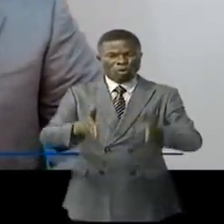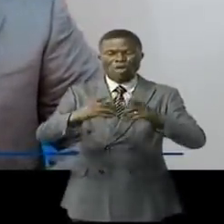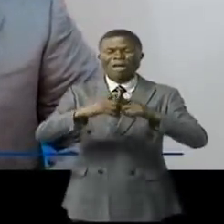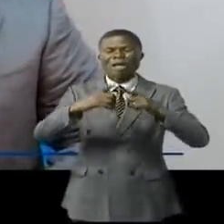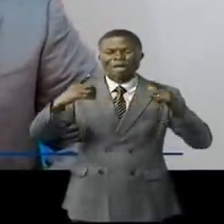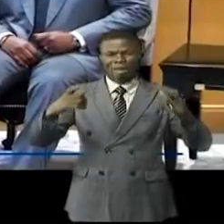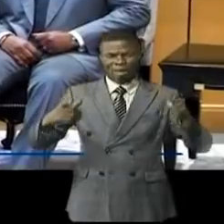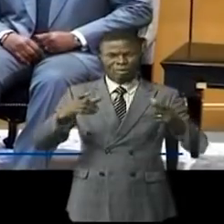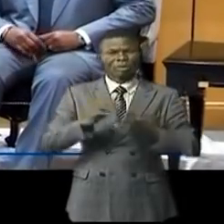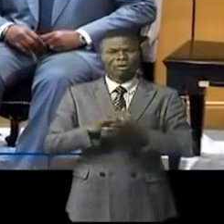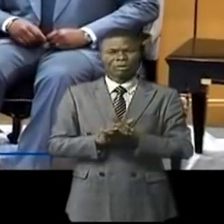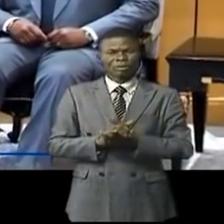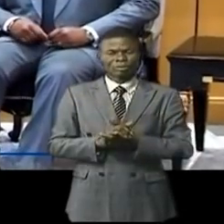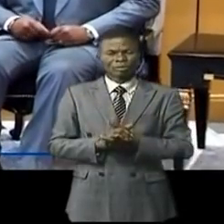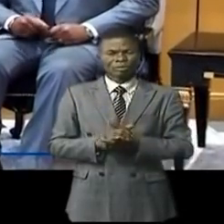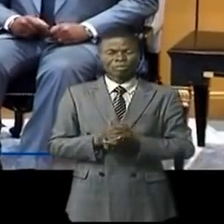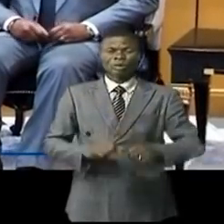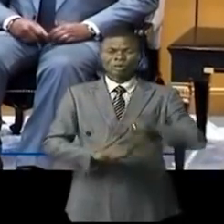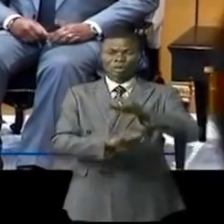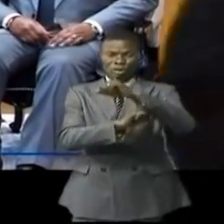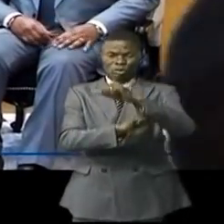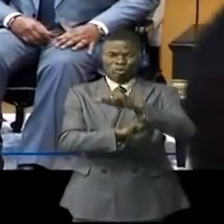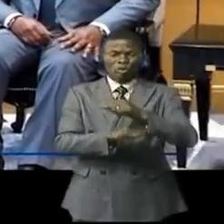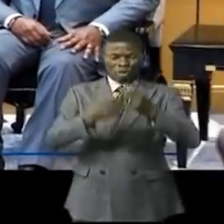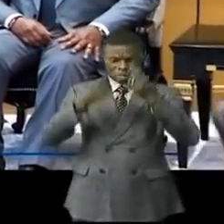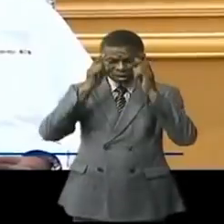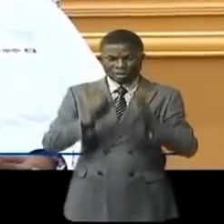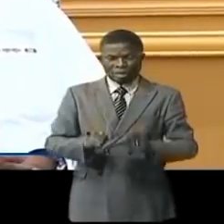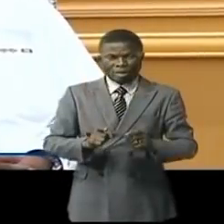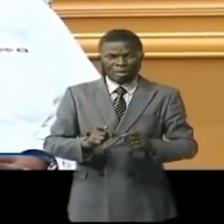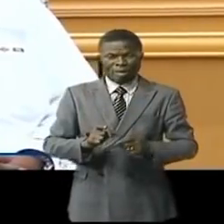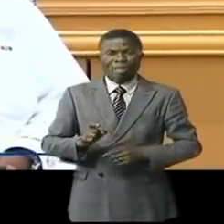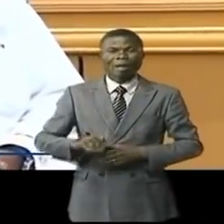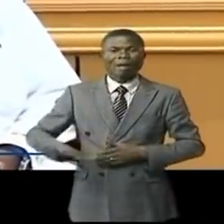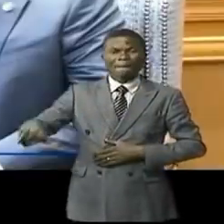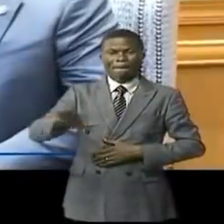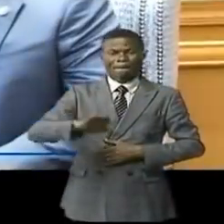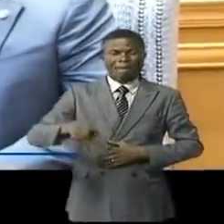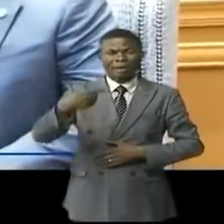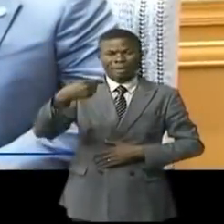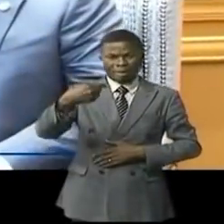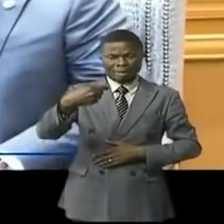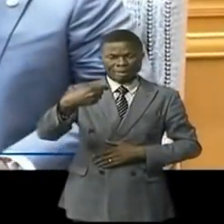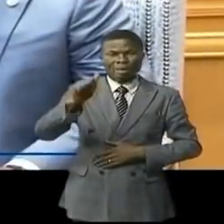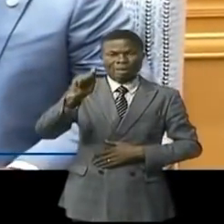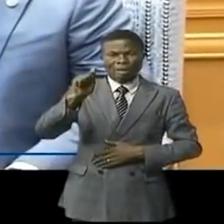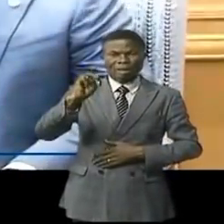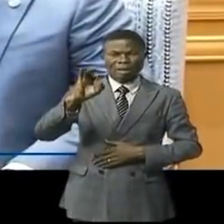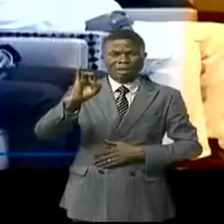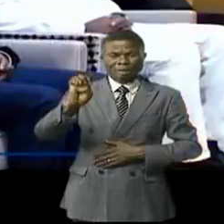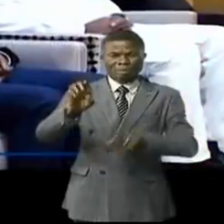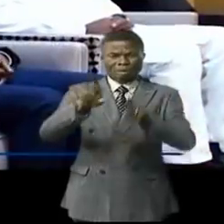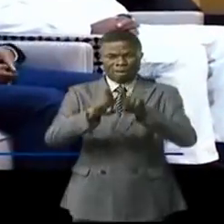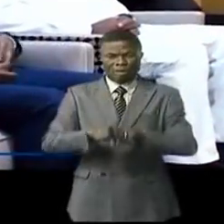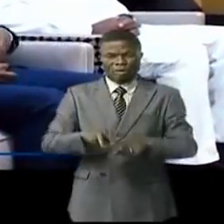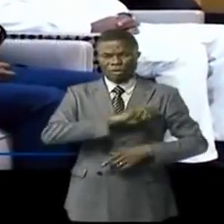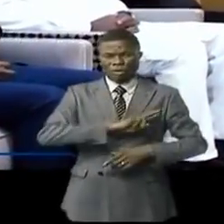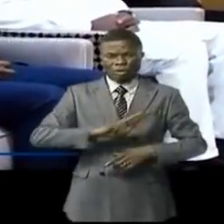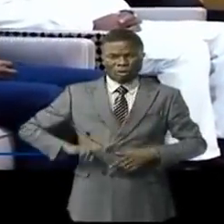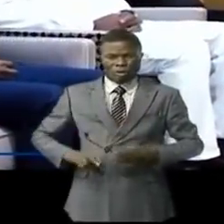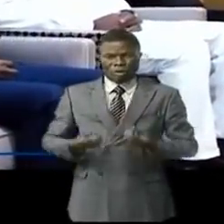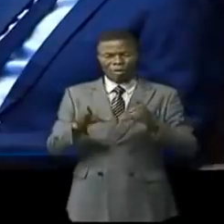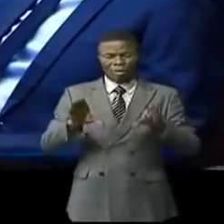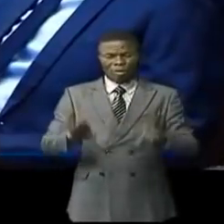infrastructures. En soutien aux options levées, les chefs d'État de la Gambie et de la République démocratique du Congo ont responsabilisé